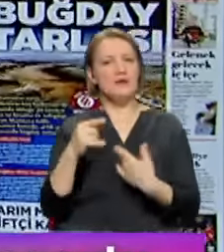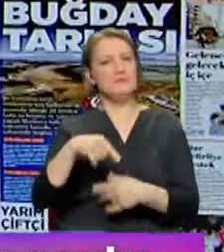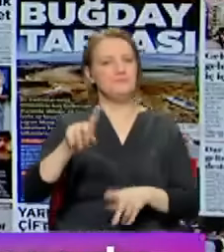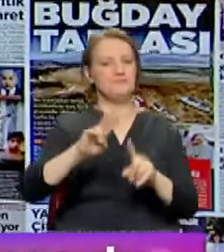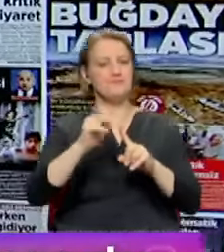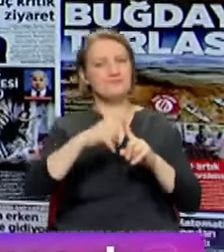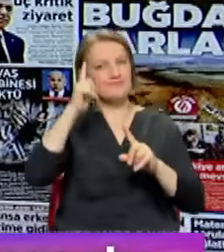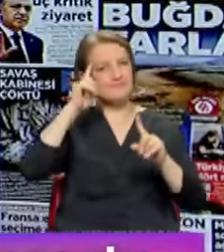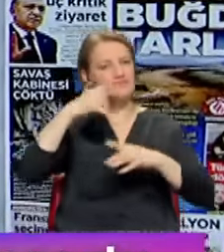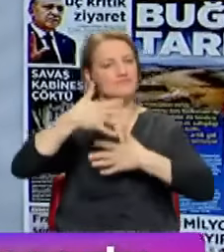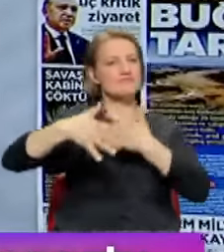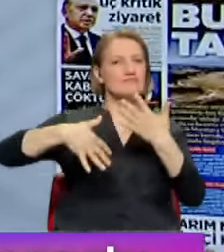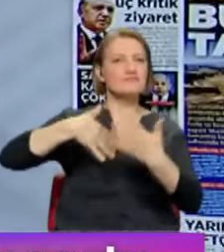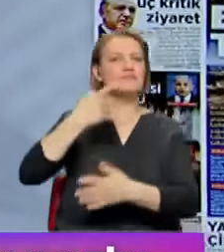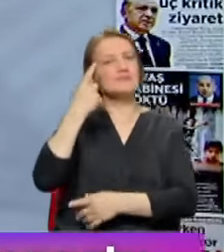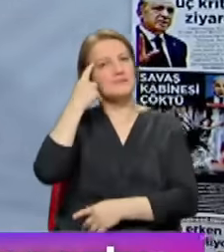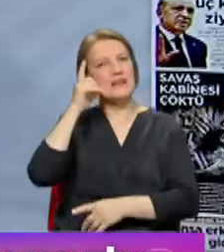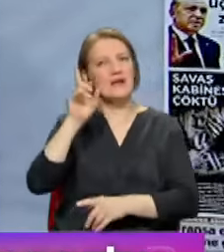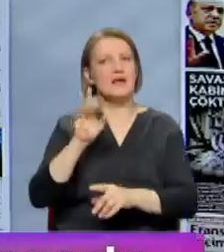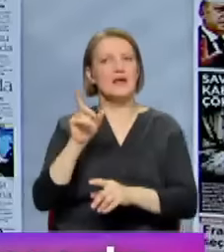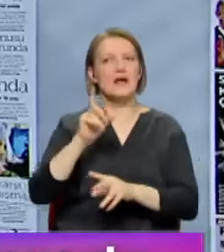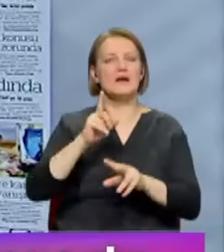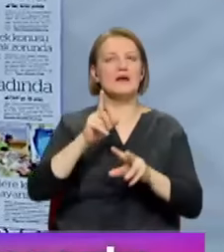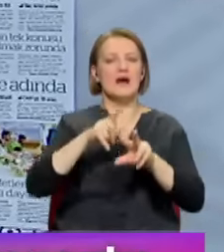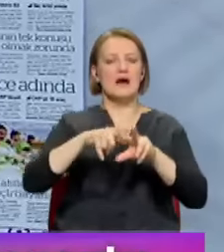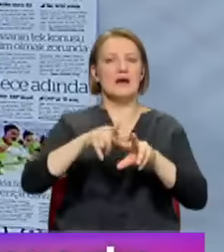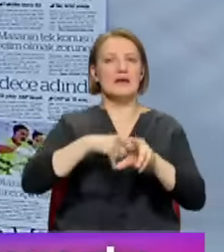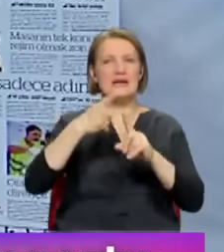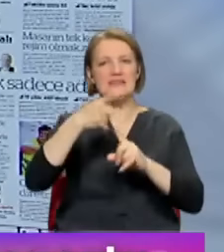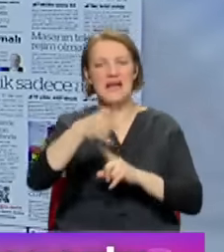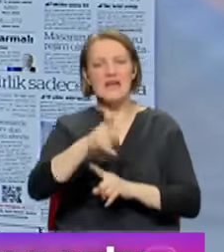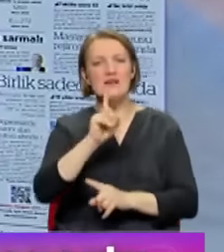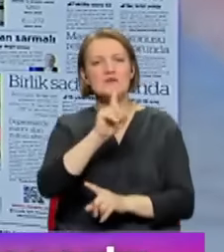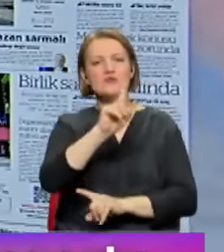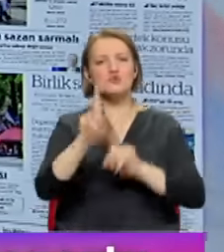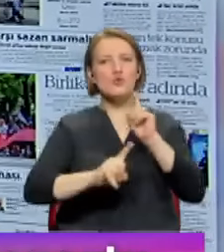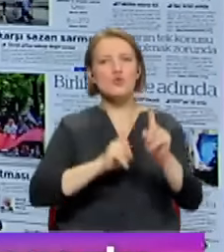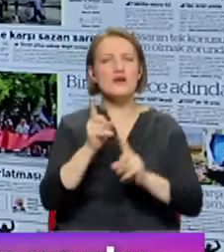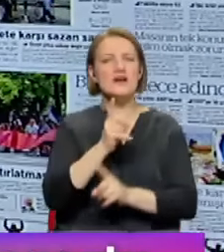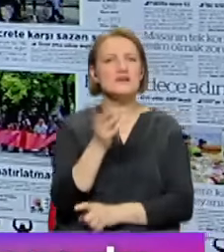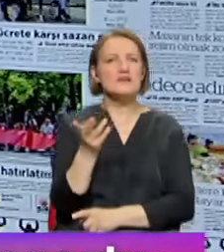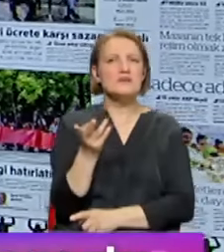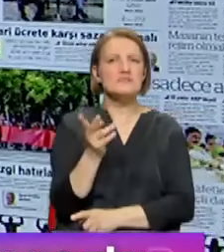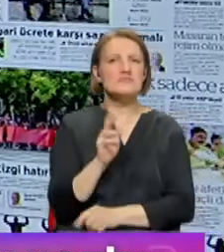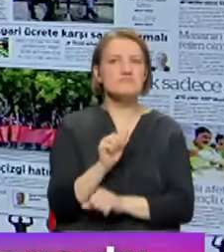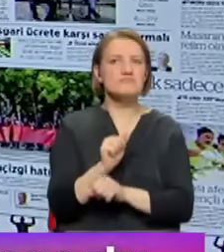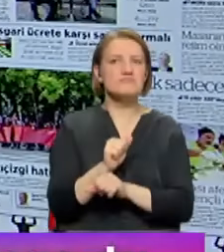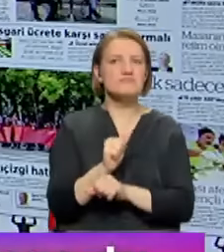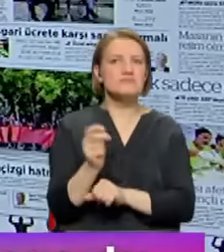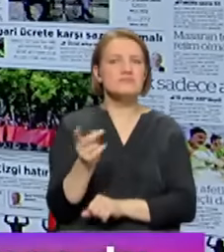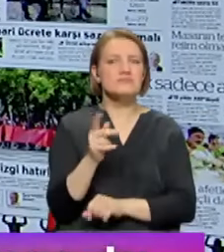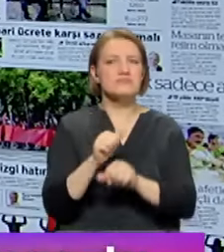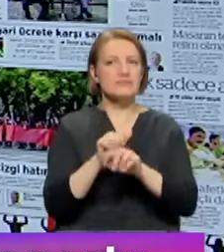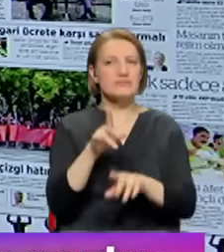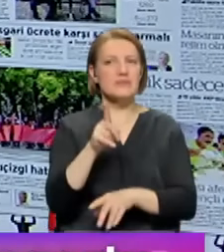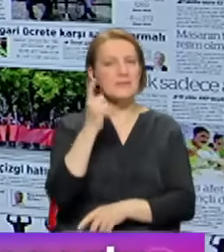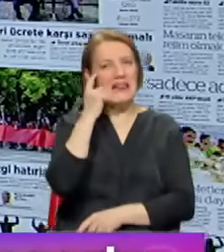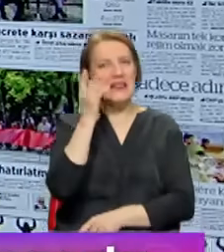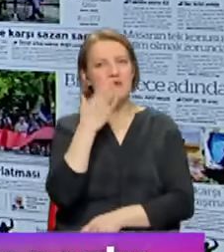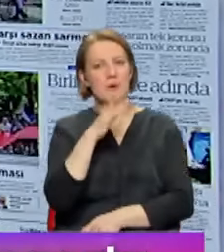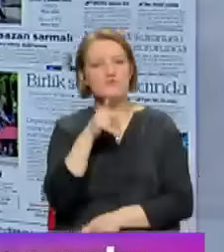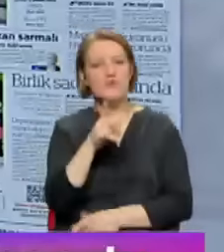takım kafaları karıştıran bilgiler de geldi. Alan yeterlilik sınavı sınav sorularının sızdırıldığıyla ilgili. Bu yönde bir bilgi yok.